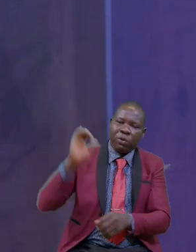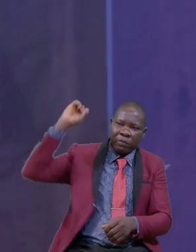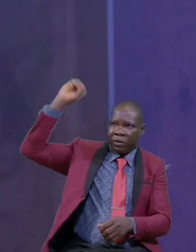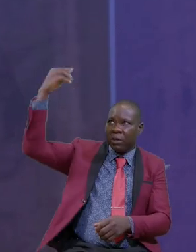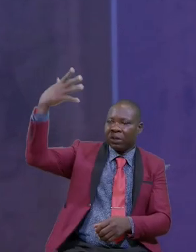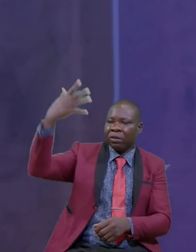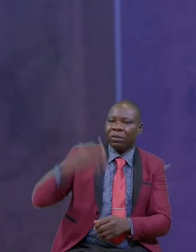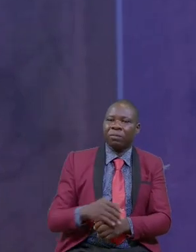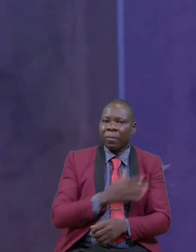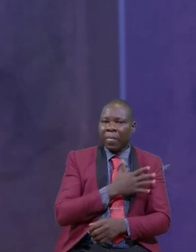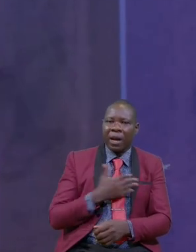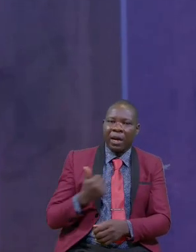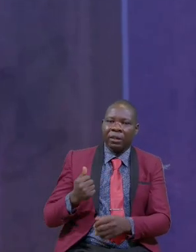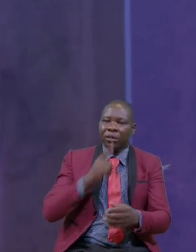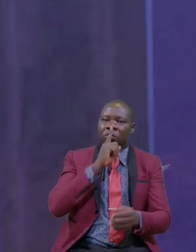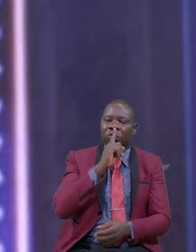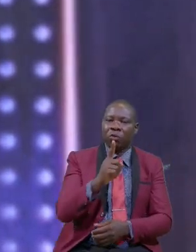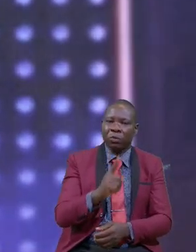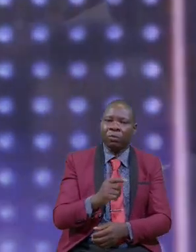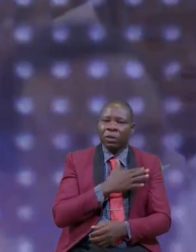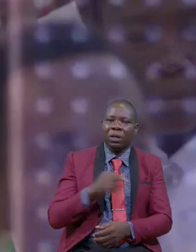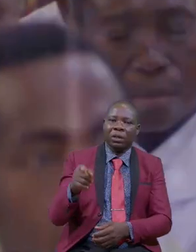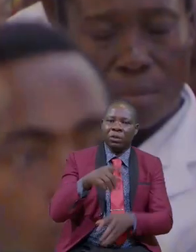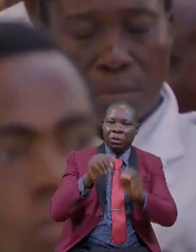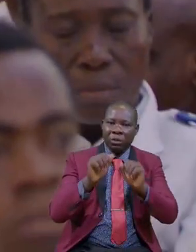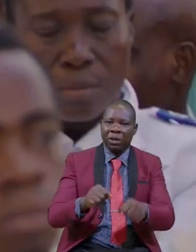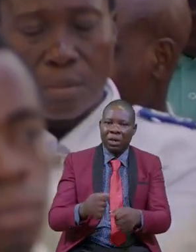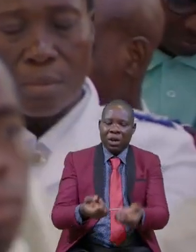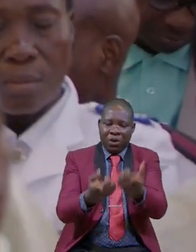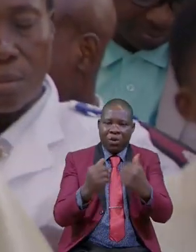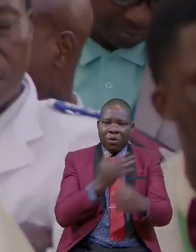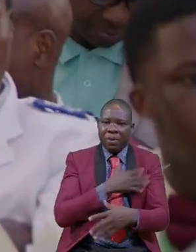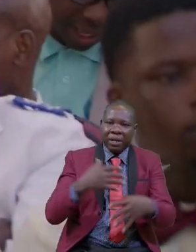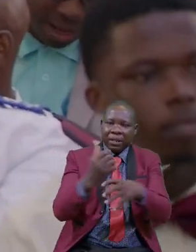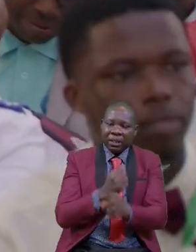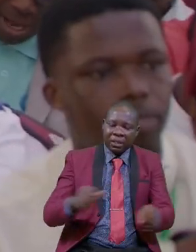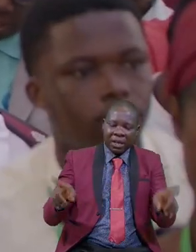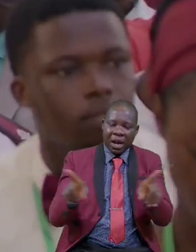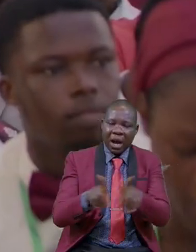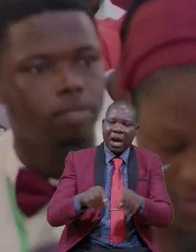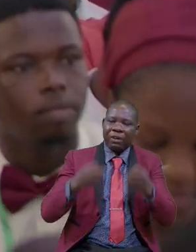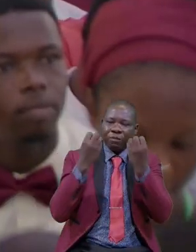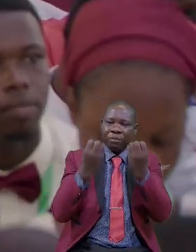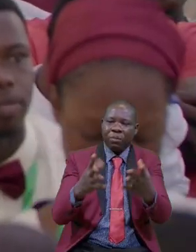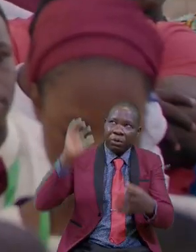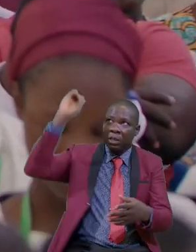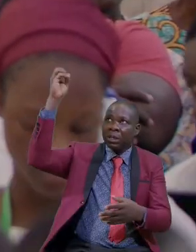plein de grâce et de vérité. Et vous pouvez venir et prendre assez de grâce dont vous avez besoin.